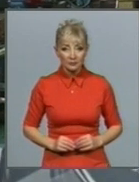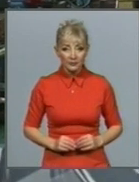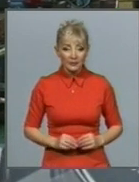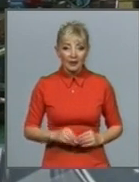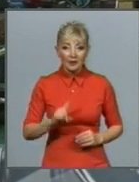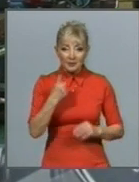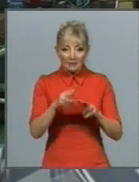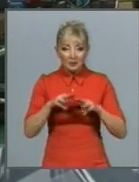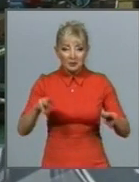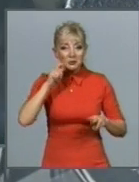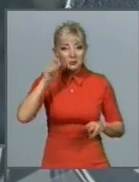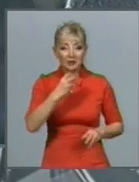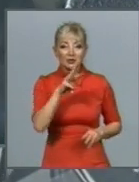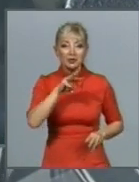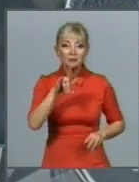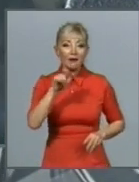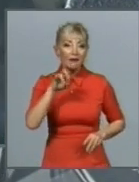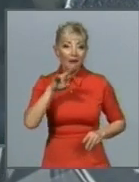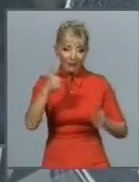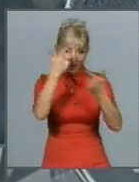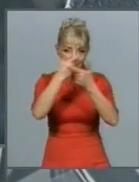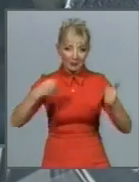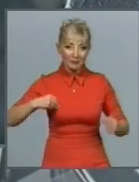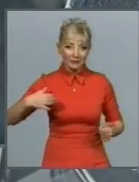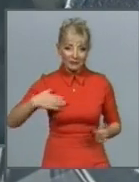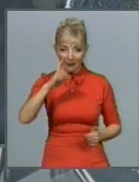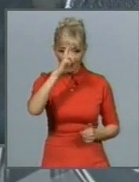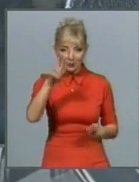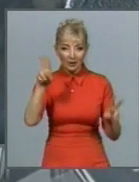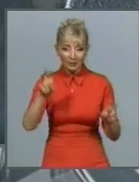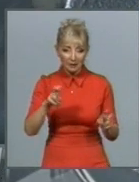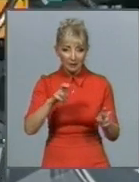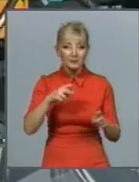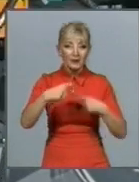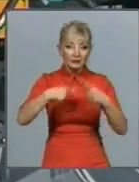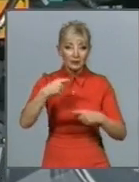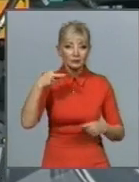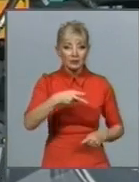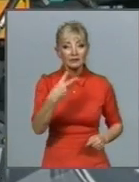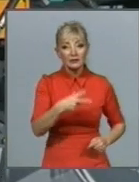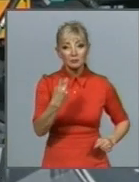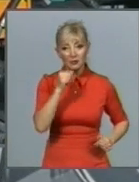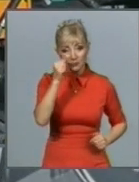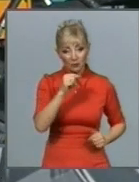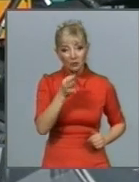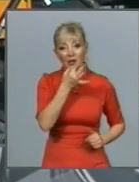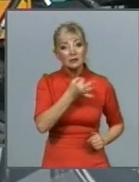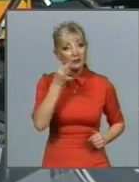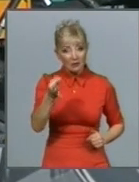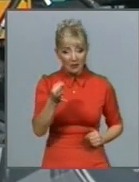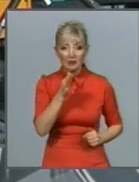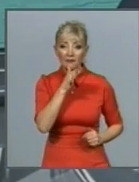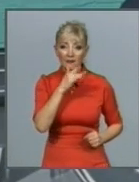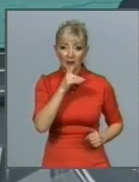Прем'єр-міністр України Денис Шмигаль анонсував приватизацію державних компаній на наступний 2021 рік. Про це він повідомив у ході